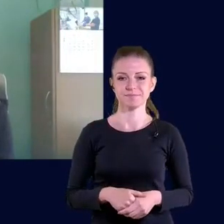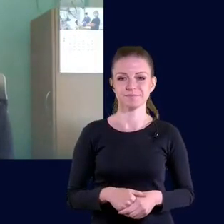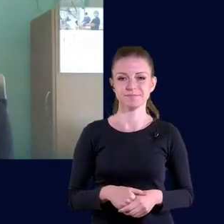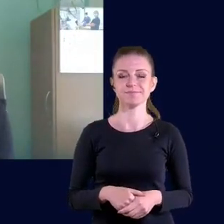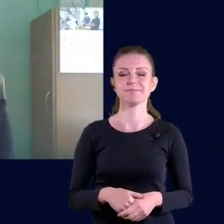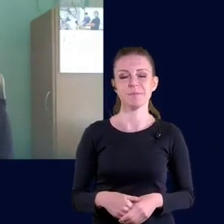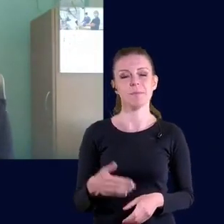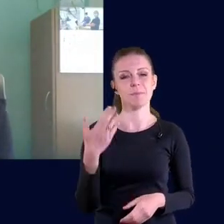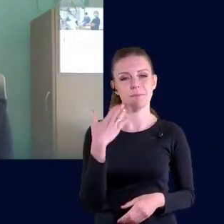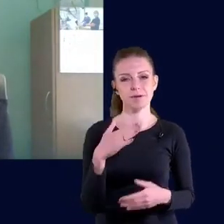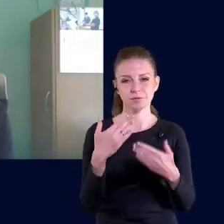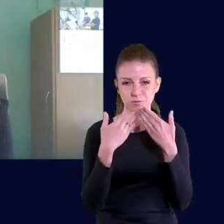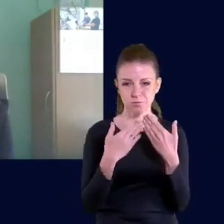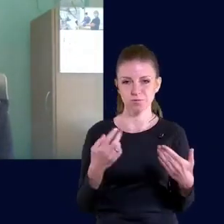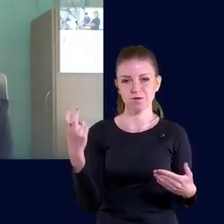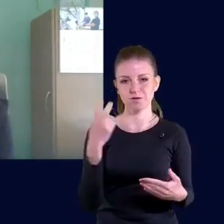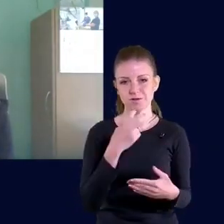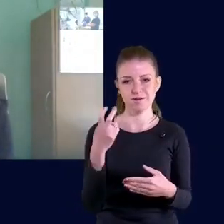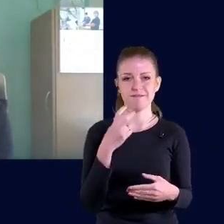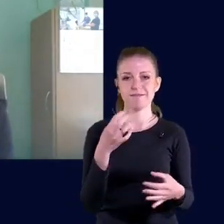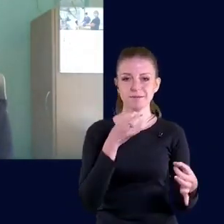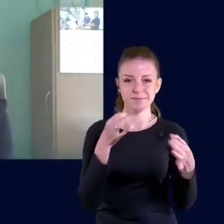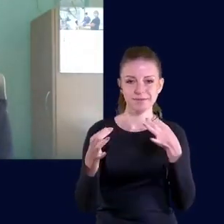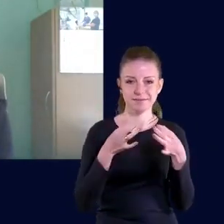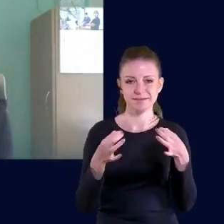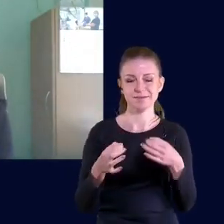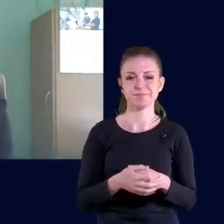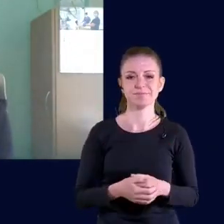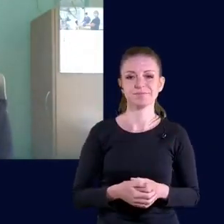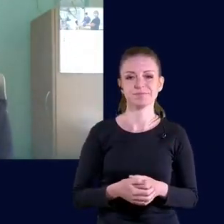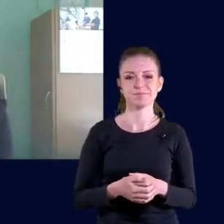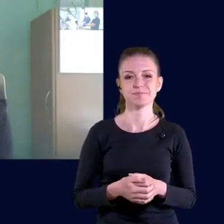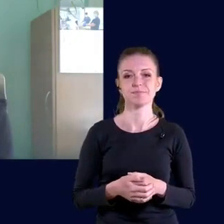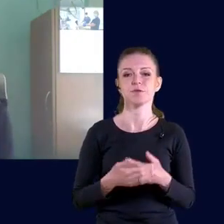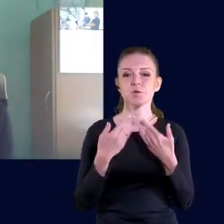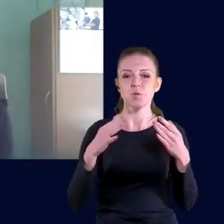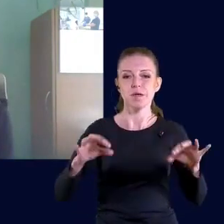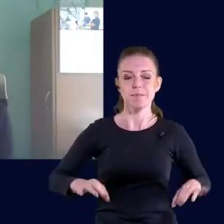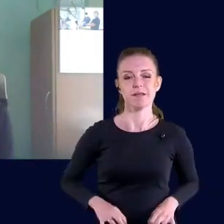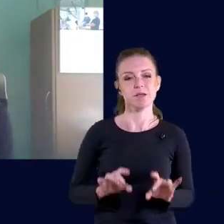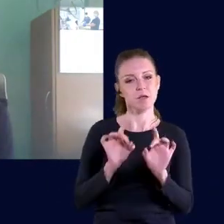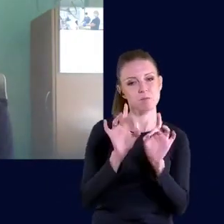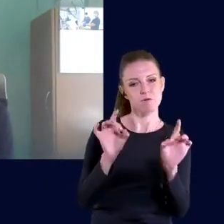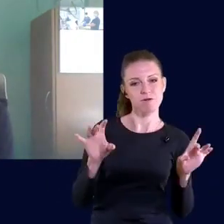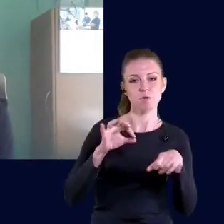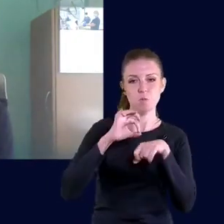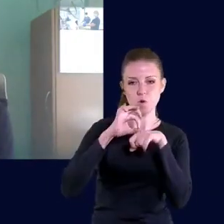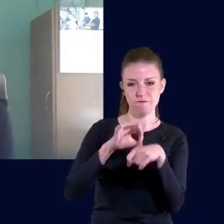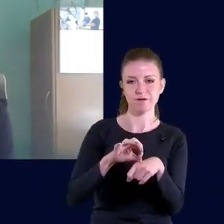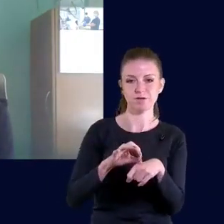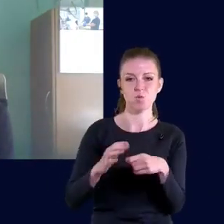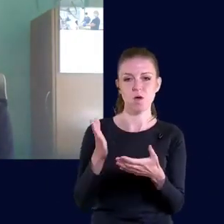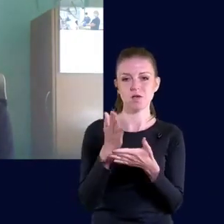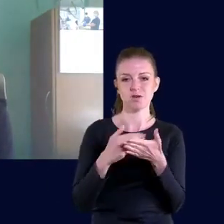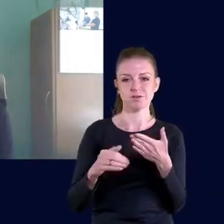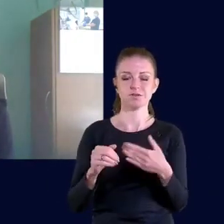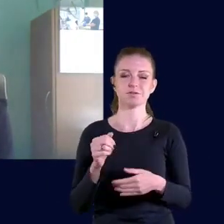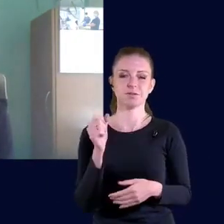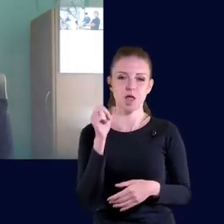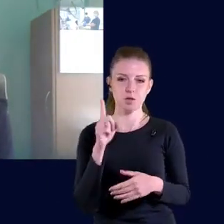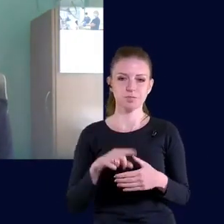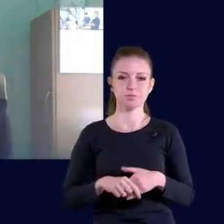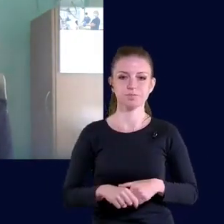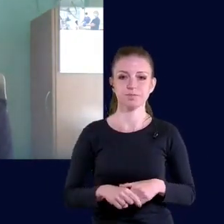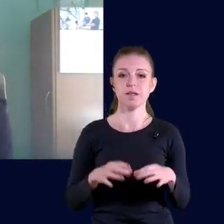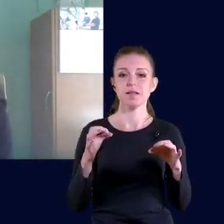bardzo dziękuję za ciekawą sesję Dziękuję pani profesor za prowadzenie tej sesji i teraz